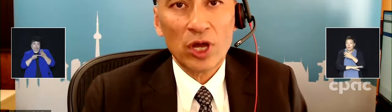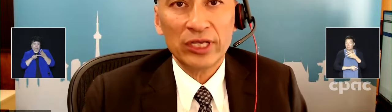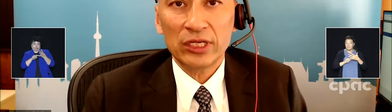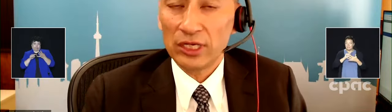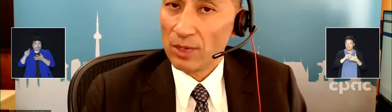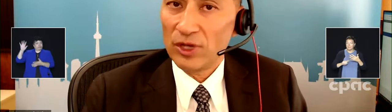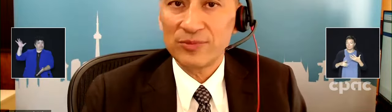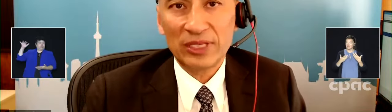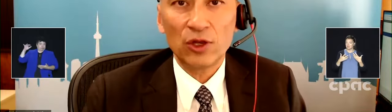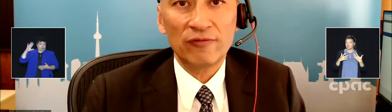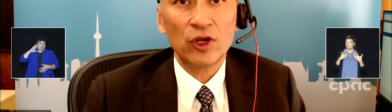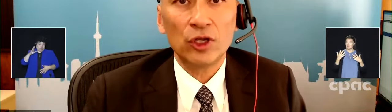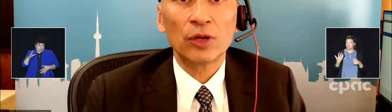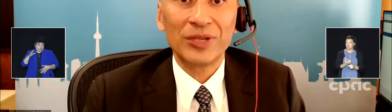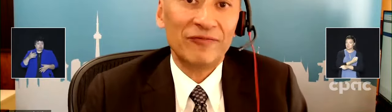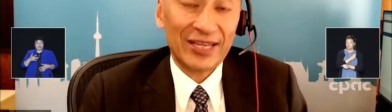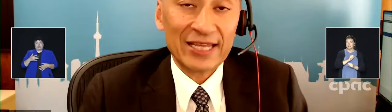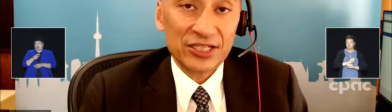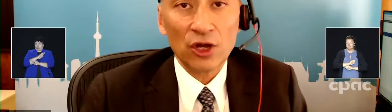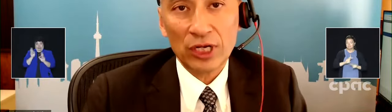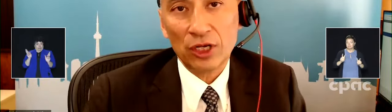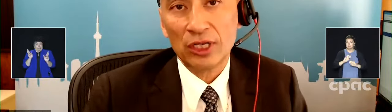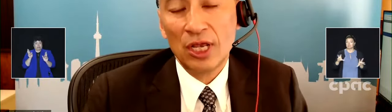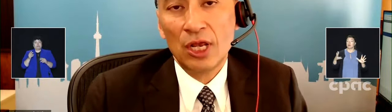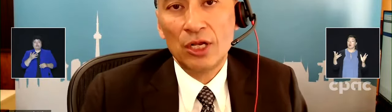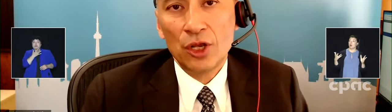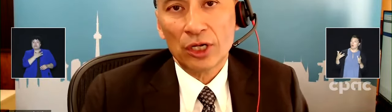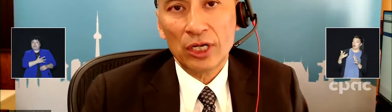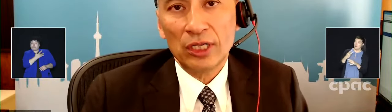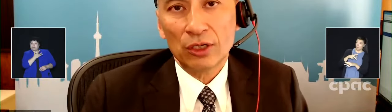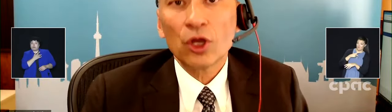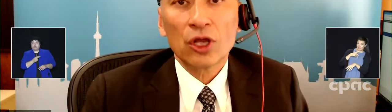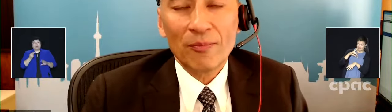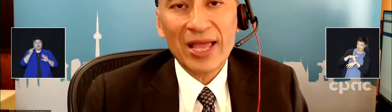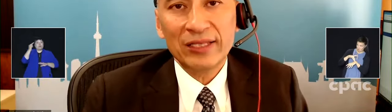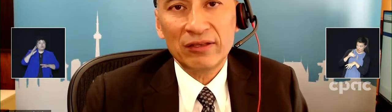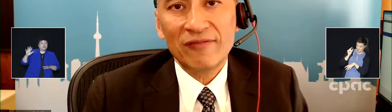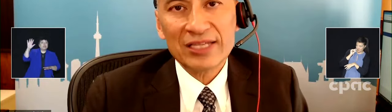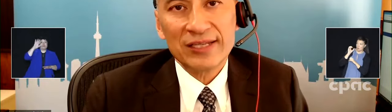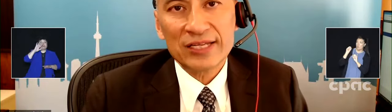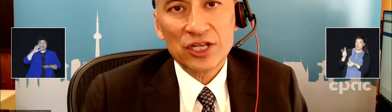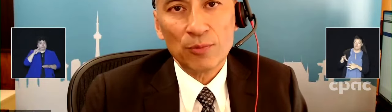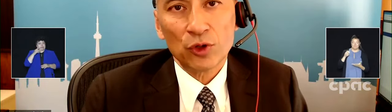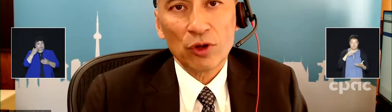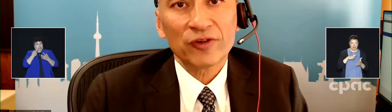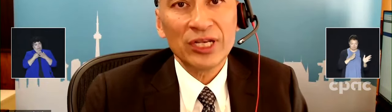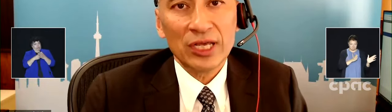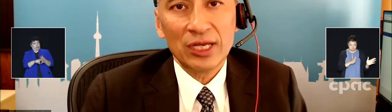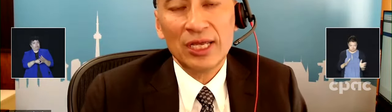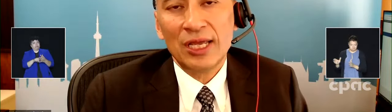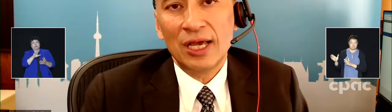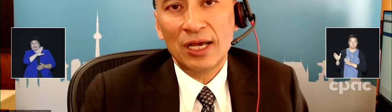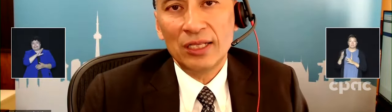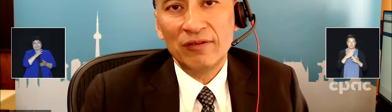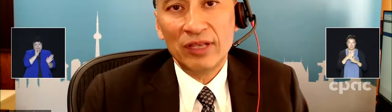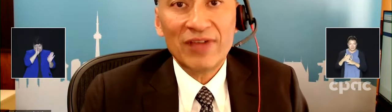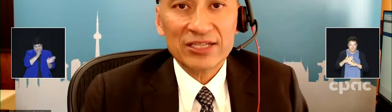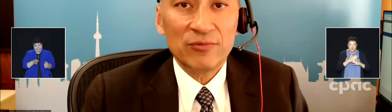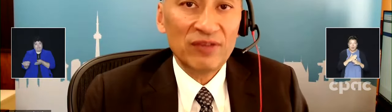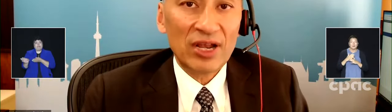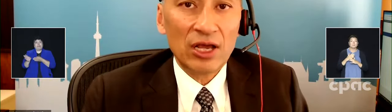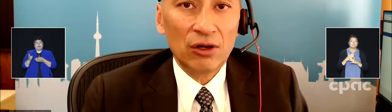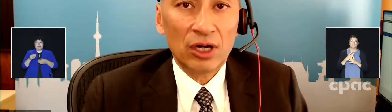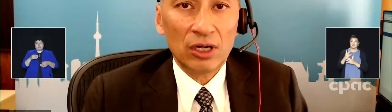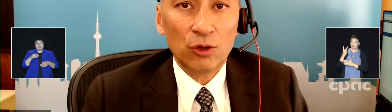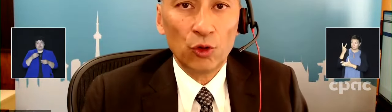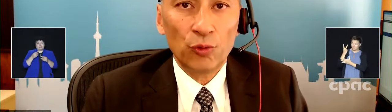et les territoires, elles commencent maintenant avec leur planification et leur campagne de vaccination pour offrir les